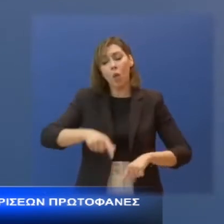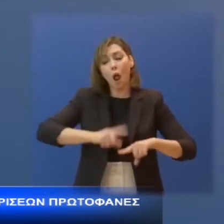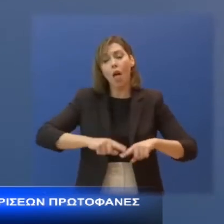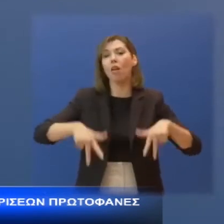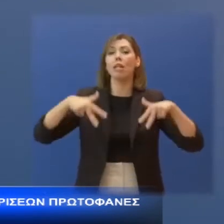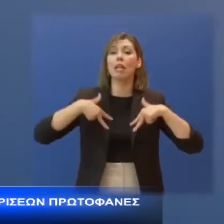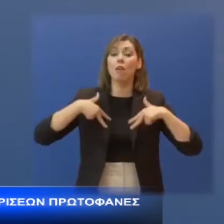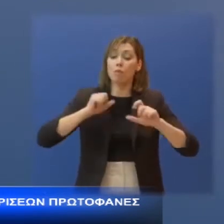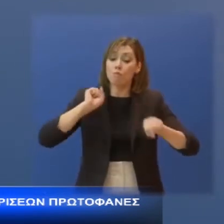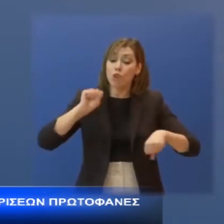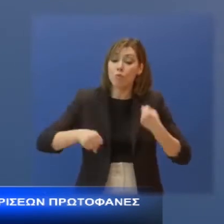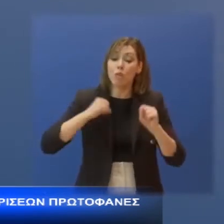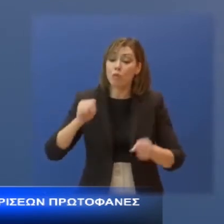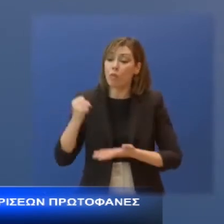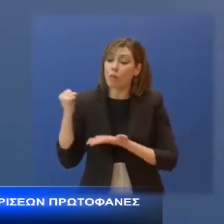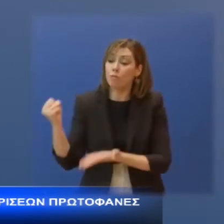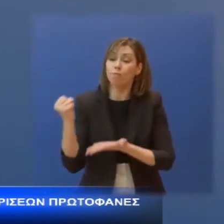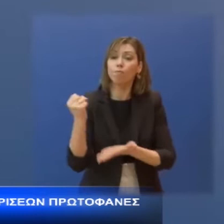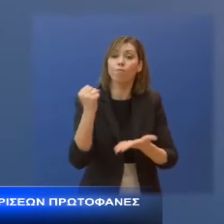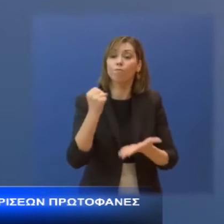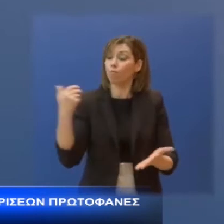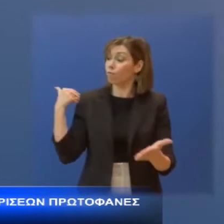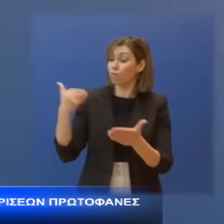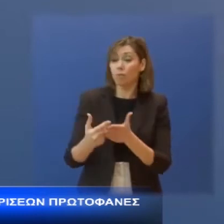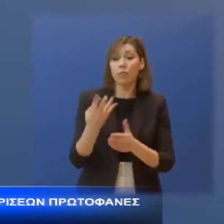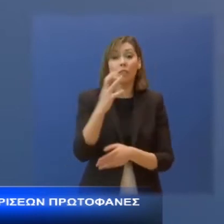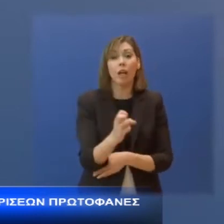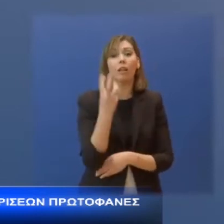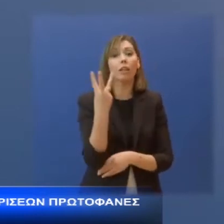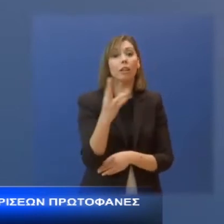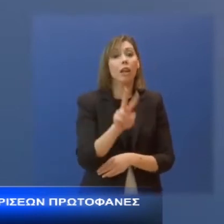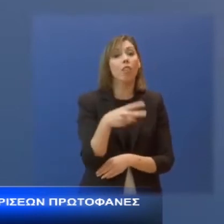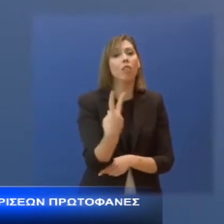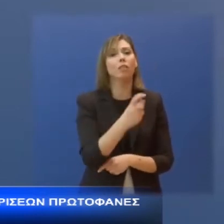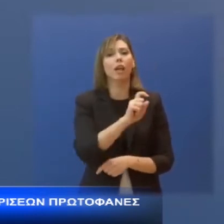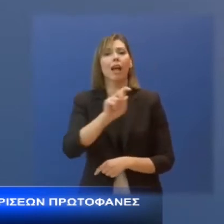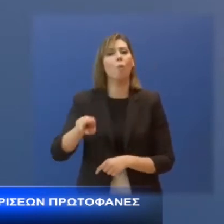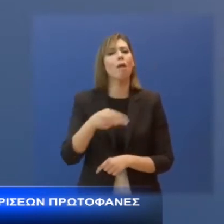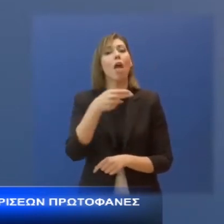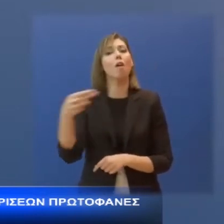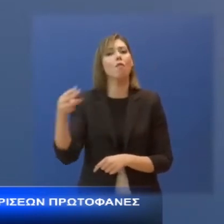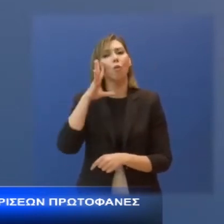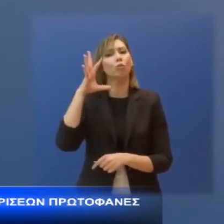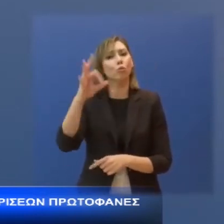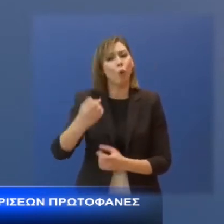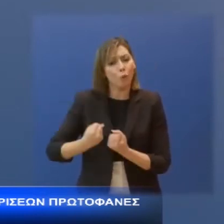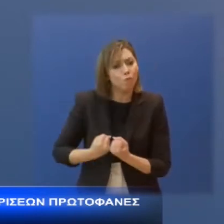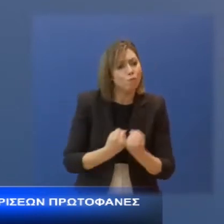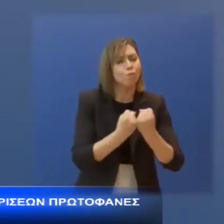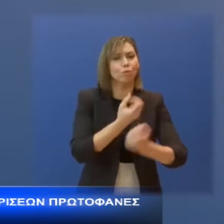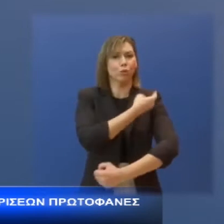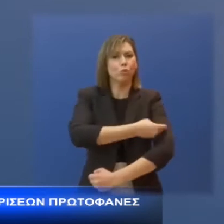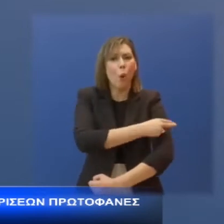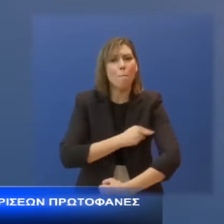το προηγούμενο διάστημα διαθέσαμε πάνω από 43 δισεκατομμύρια ευρώ για να ενισχύσουμε το Εθνικό Σύστημα Υγείας και να στηρίξουμε επιχειρήσεις και